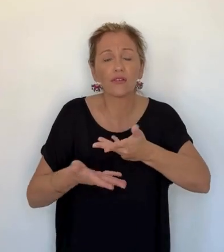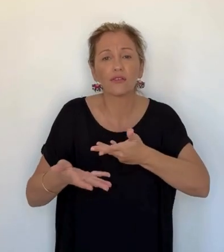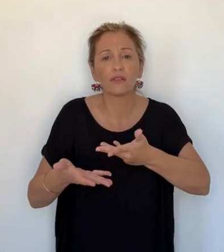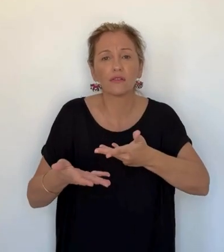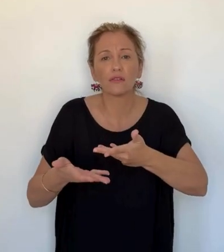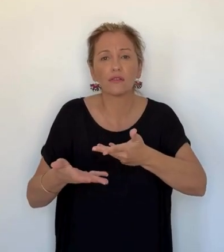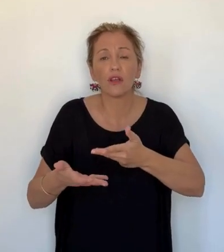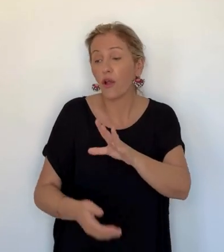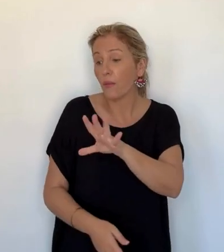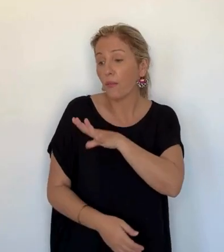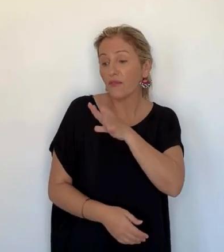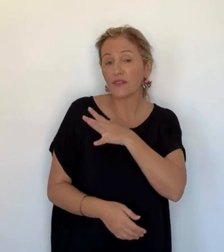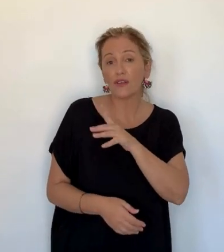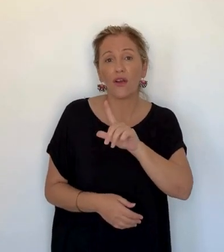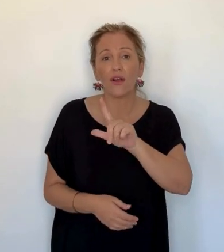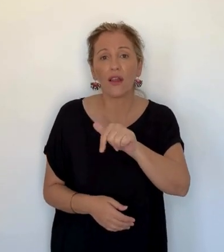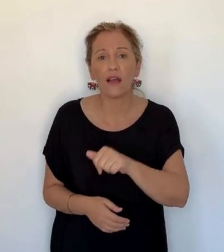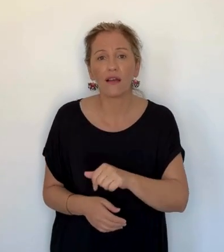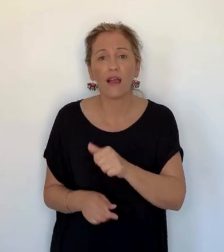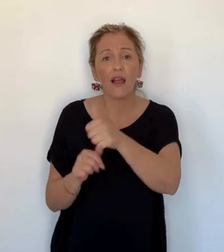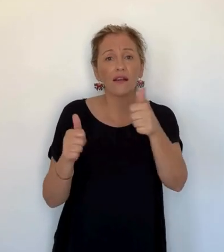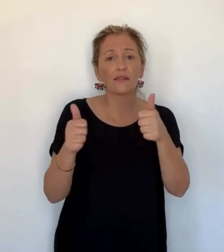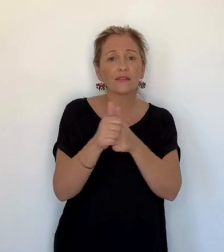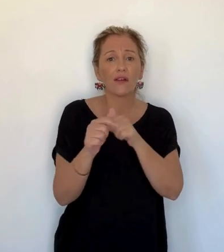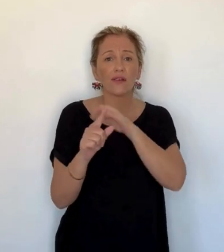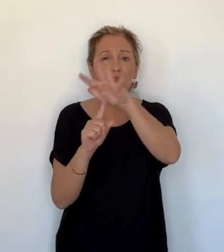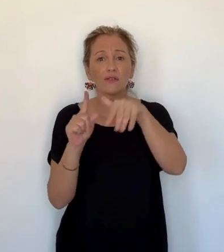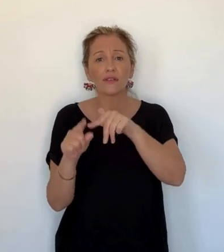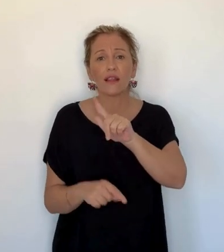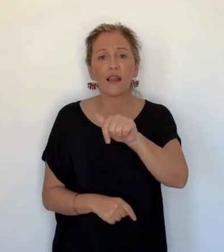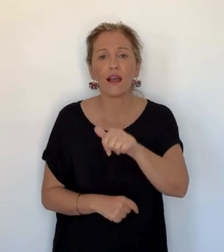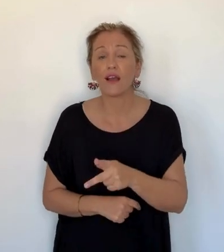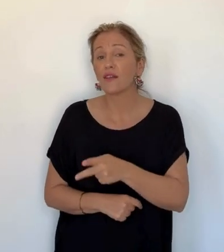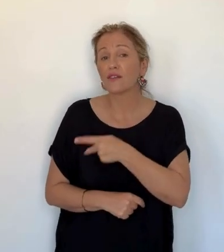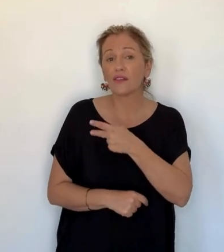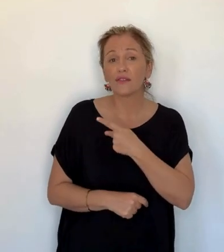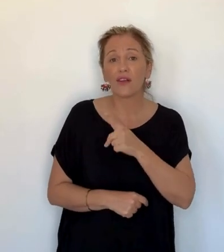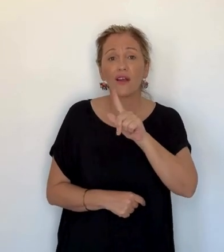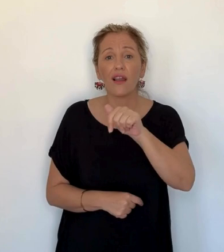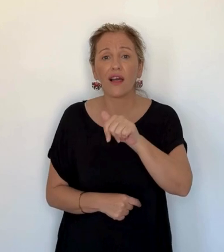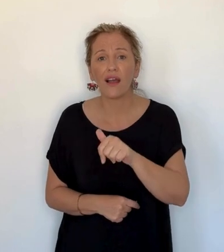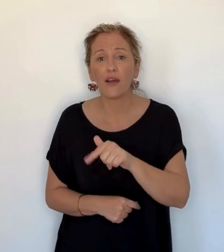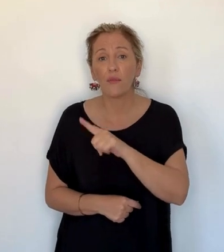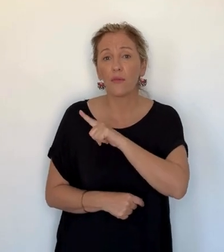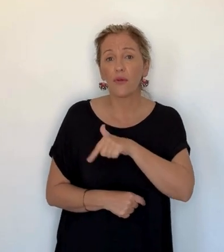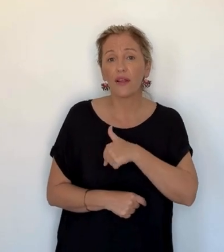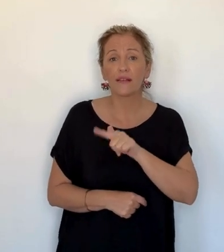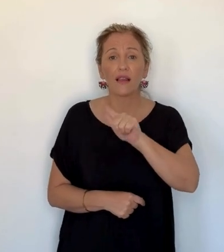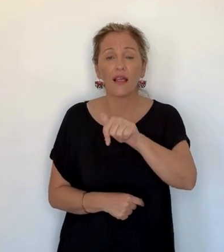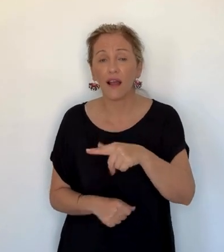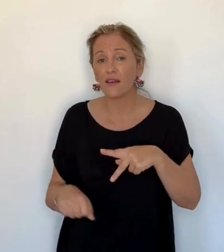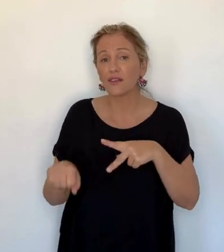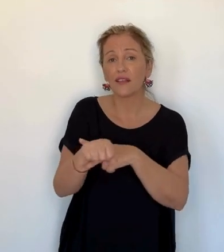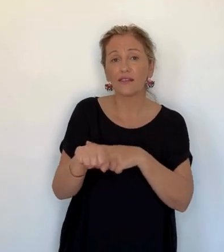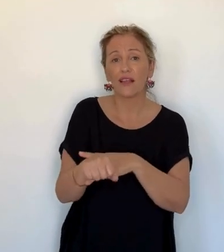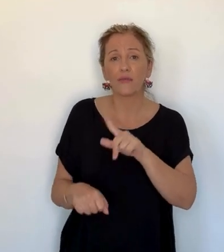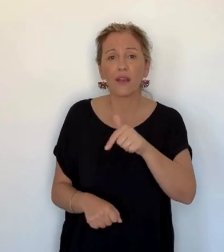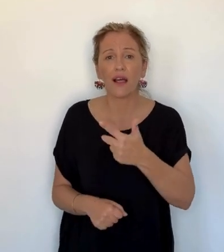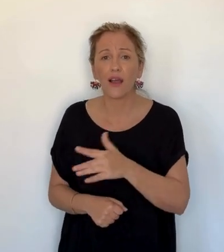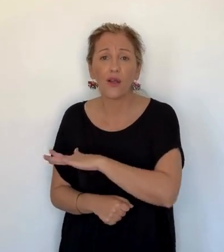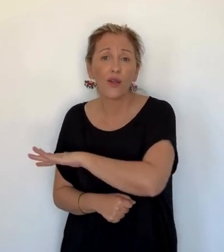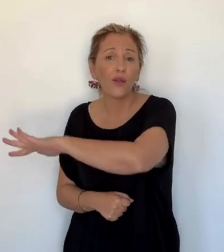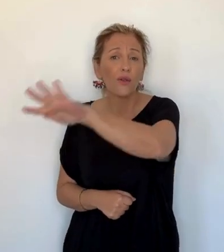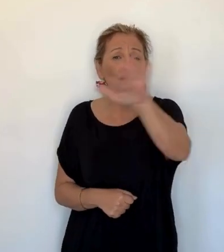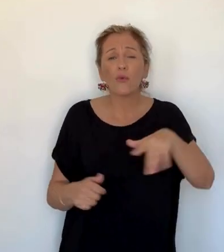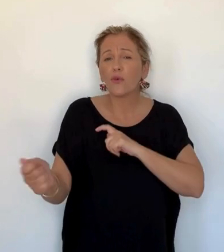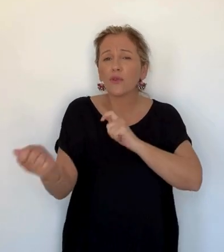partenaires de la vie d'un enfant. Et donc, on se connaît, on échange, il y a des assistantes sociales, il y a des